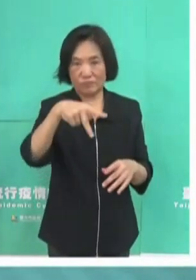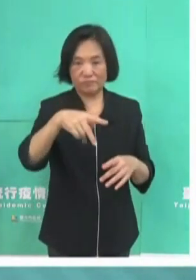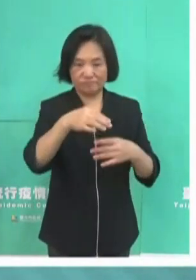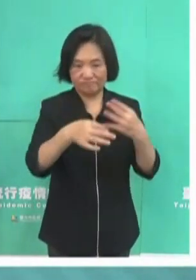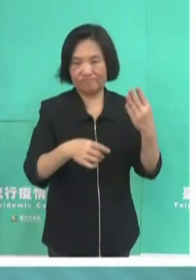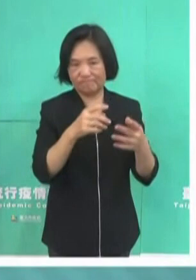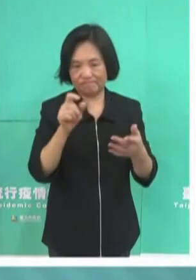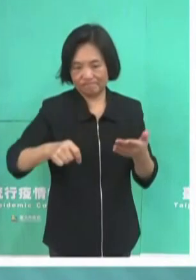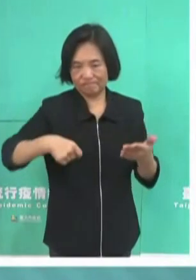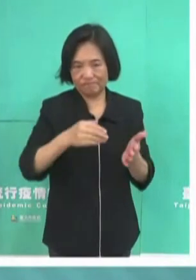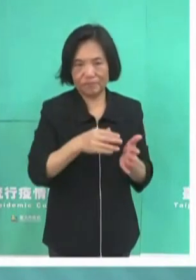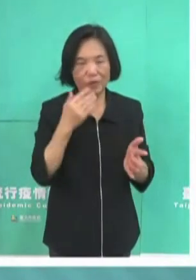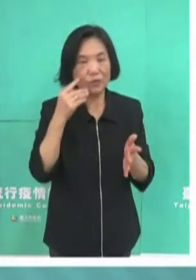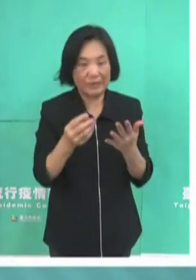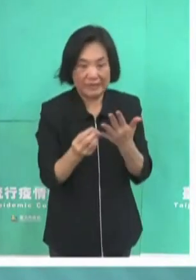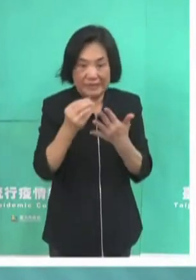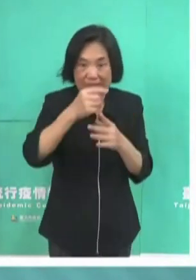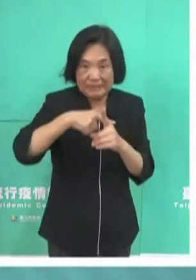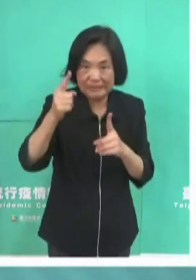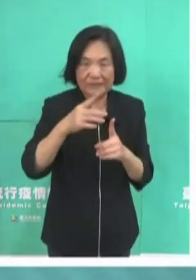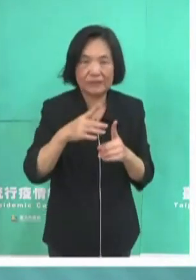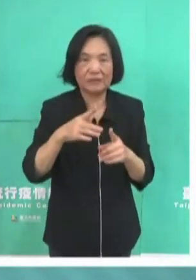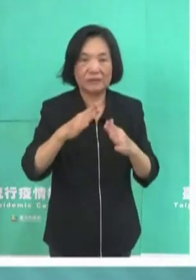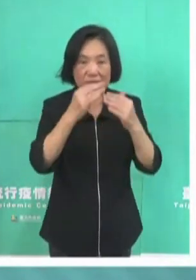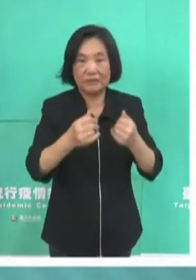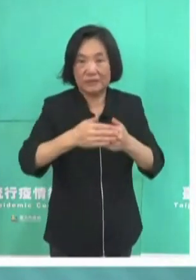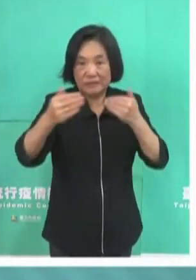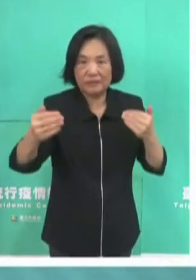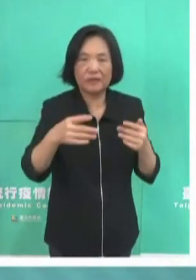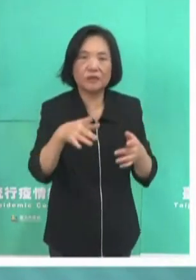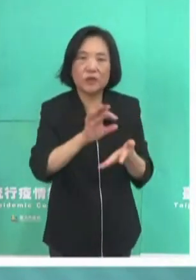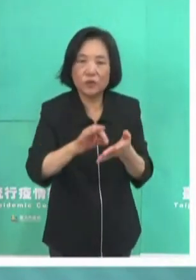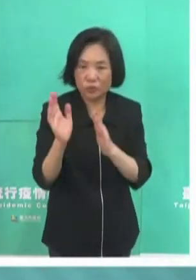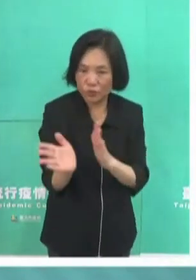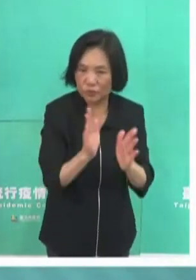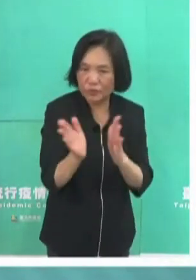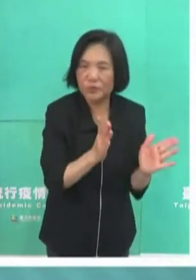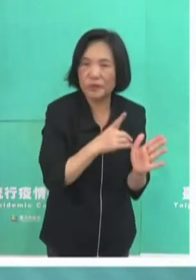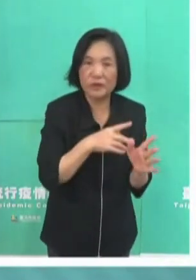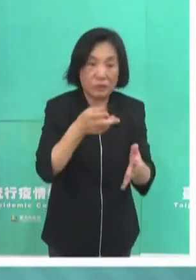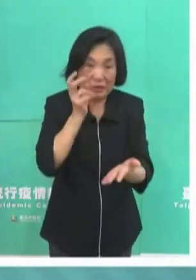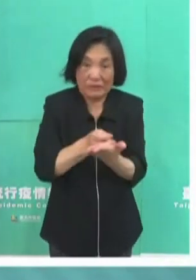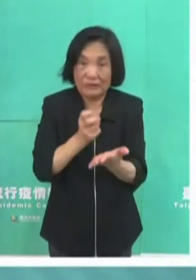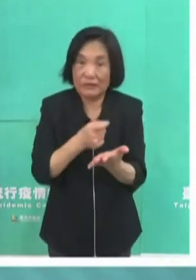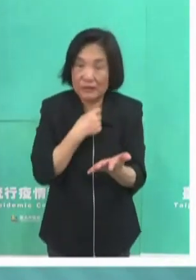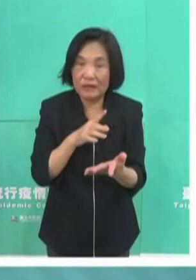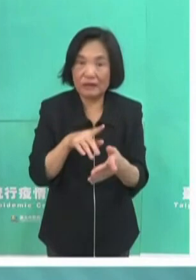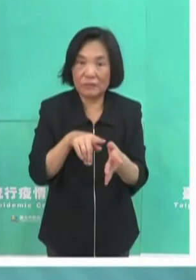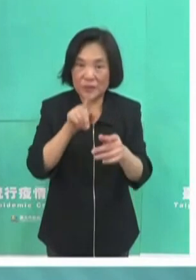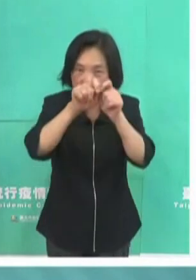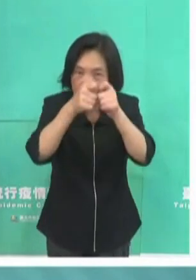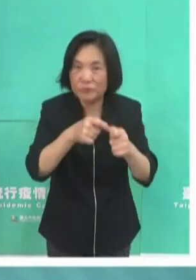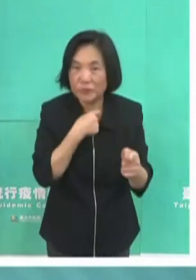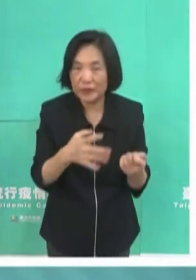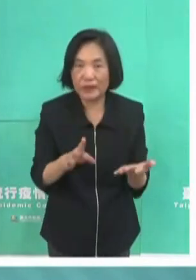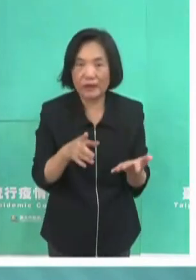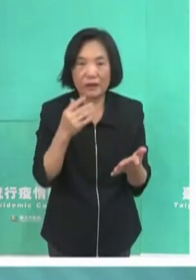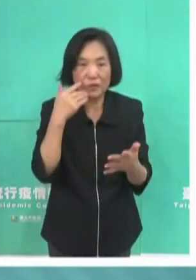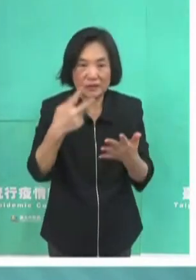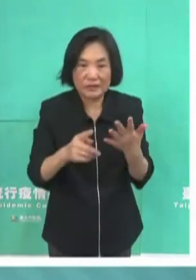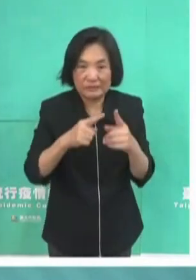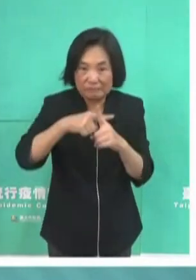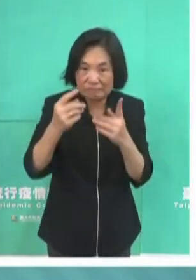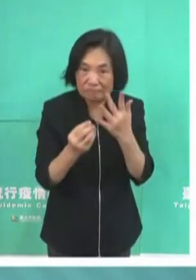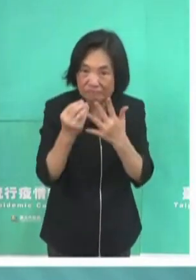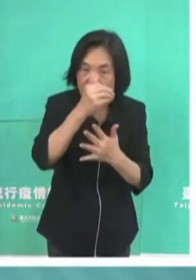哦居家隔离旅馆，哦，你有哪些东西啊？你要花几天的时间到？那如果要升级到防疫专责旅馆，哦，一样。